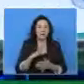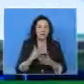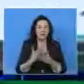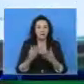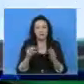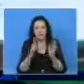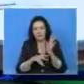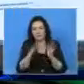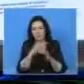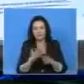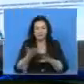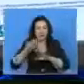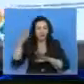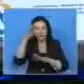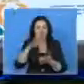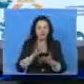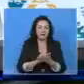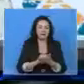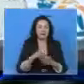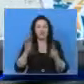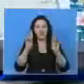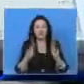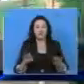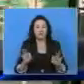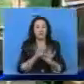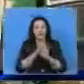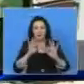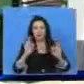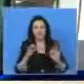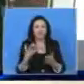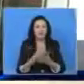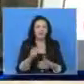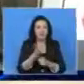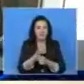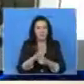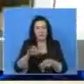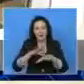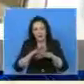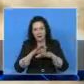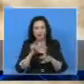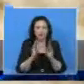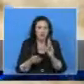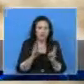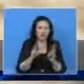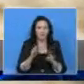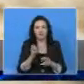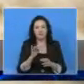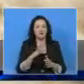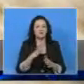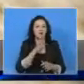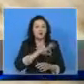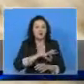еще с 80-х годов прошлого века он занимается традиционным национальным искусством мастерски обрабатывает кожу изготавливает предметы быта